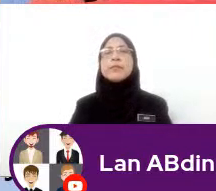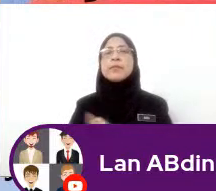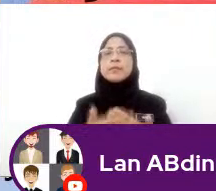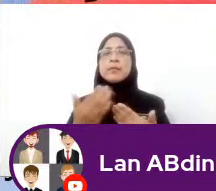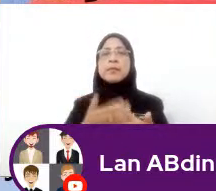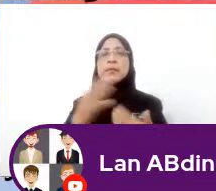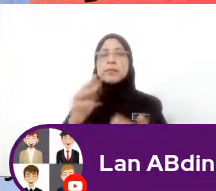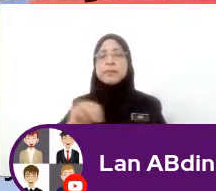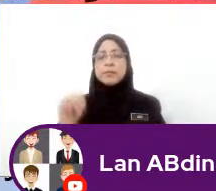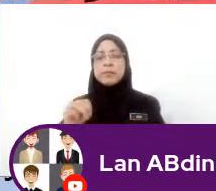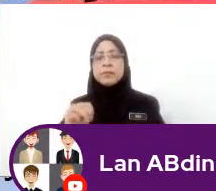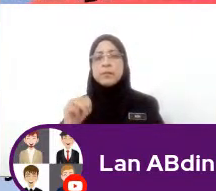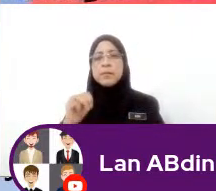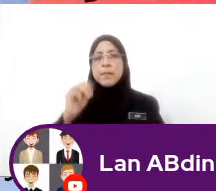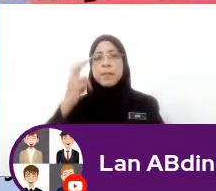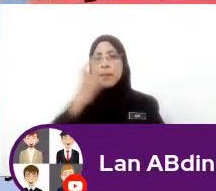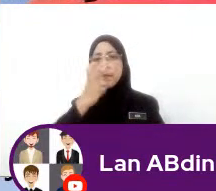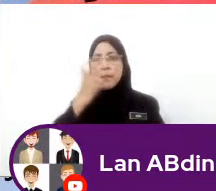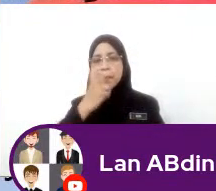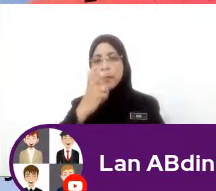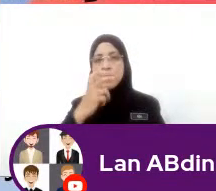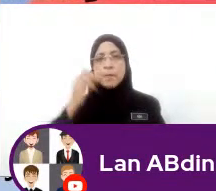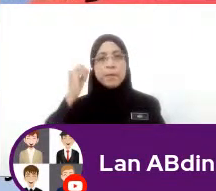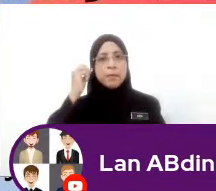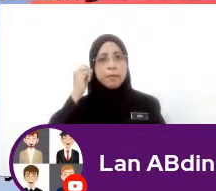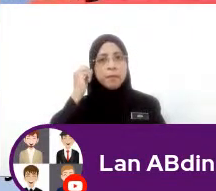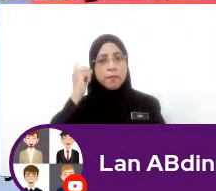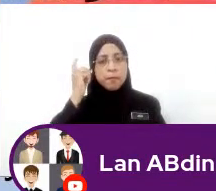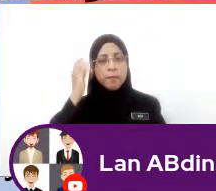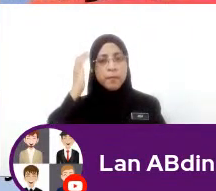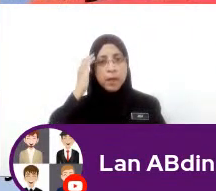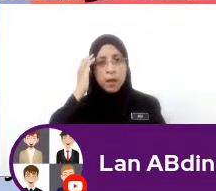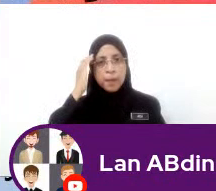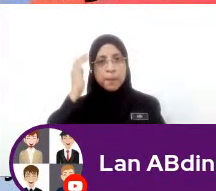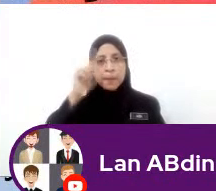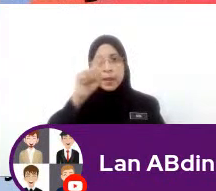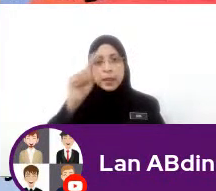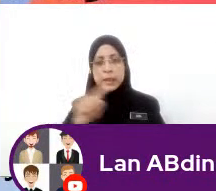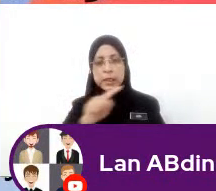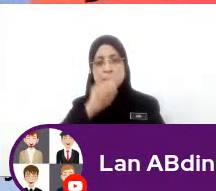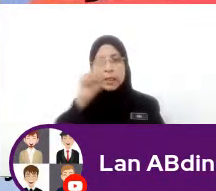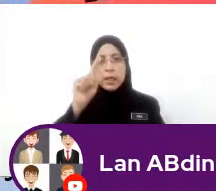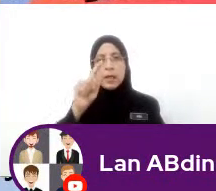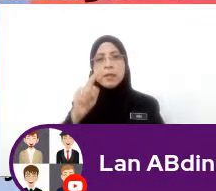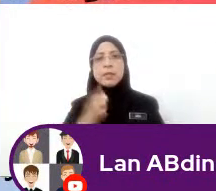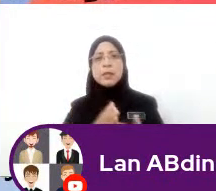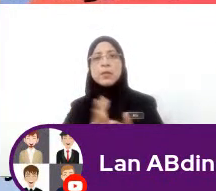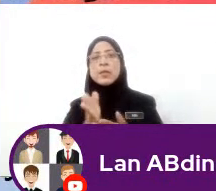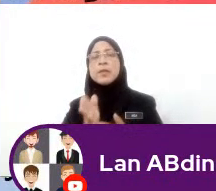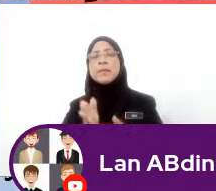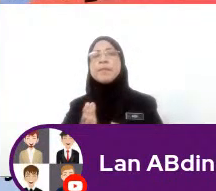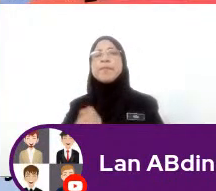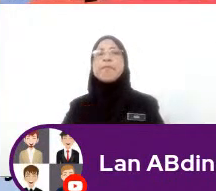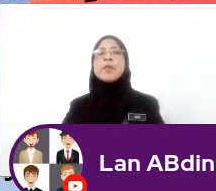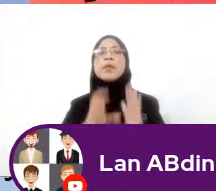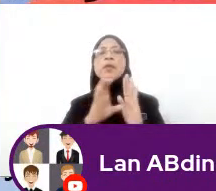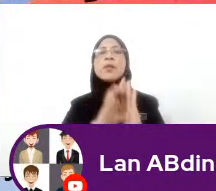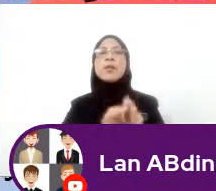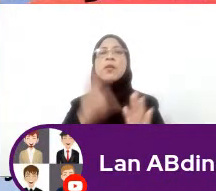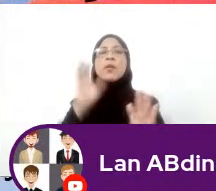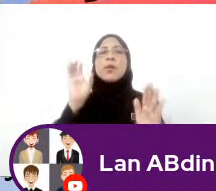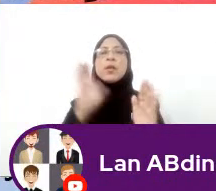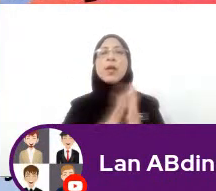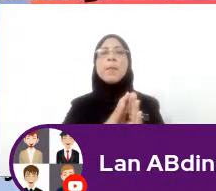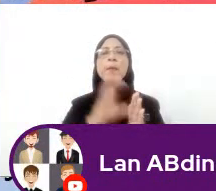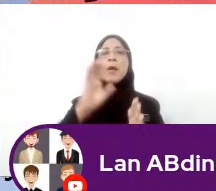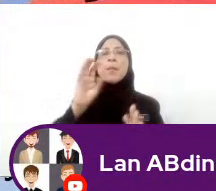mereka lebih faham apa kitaran seterusnya, apa kitaran seterusnya. Ni macam murid kami ni dia albino. Dia cakap gambar raja timbul